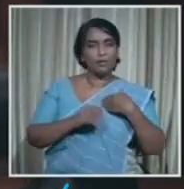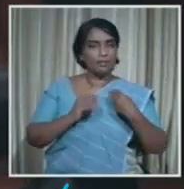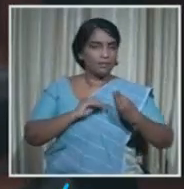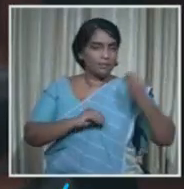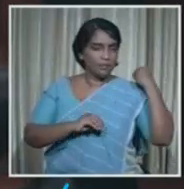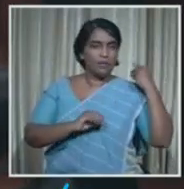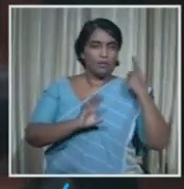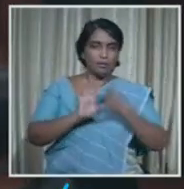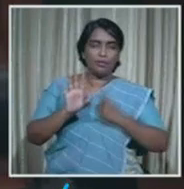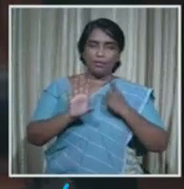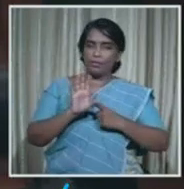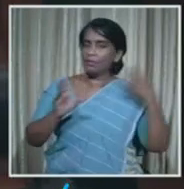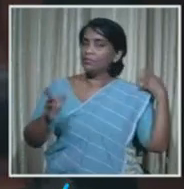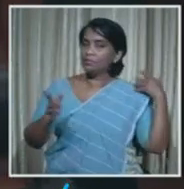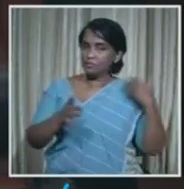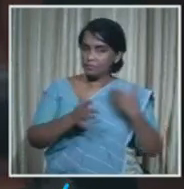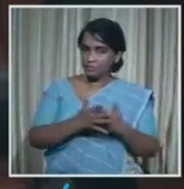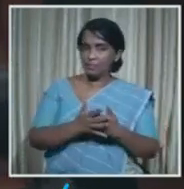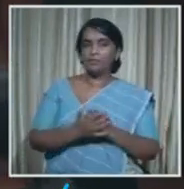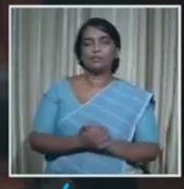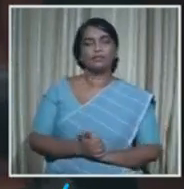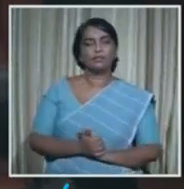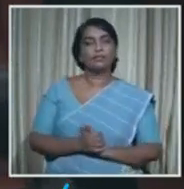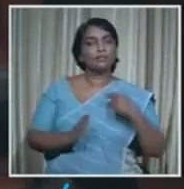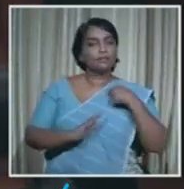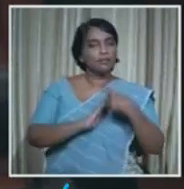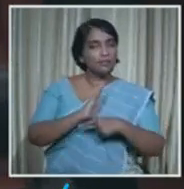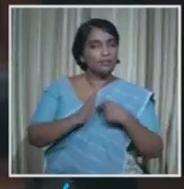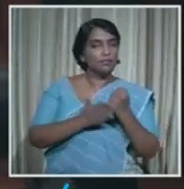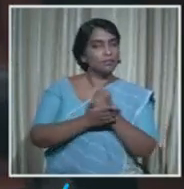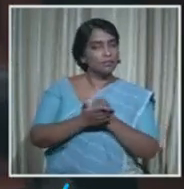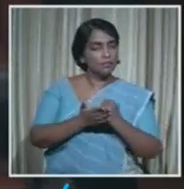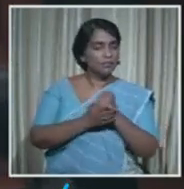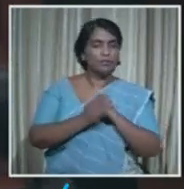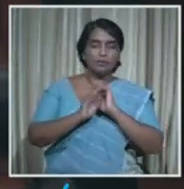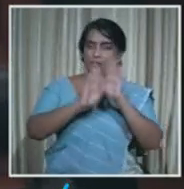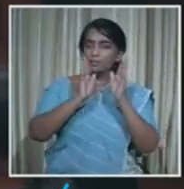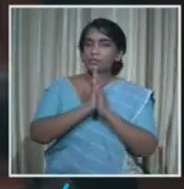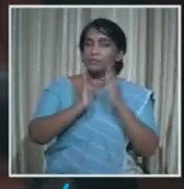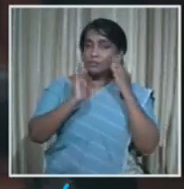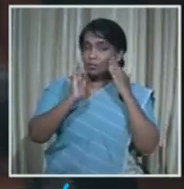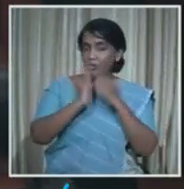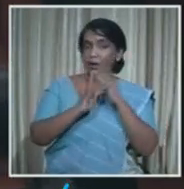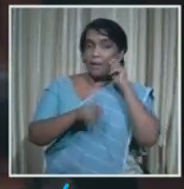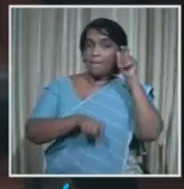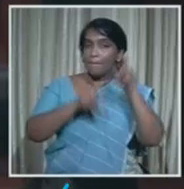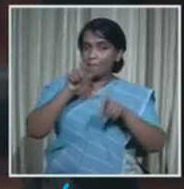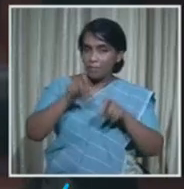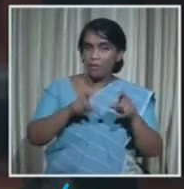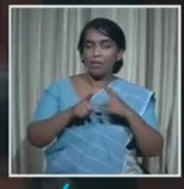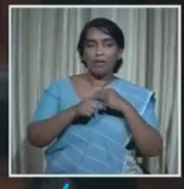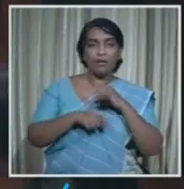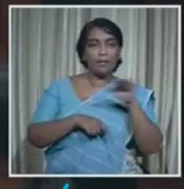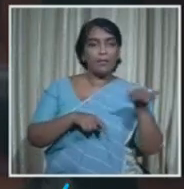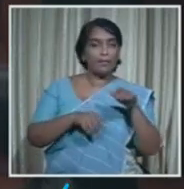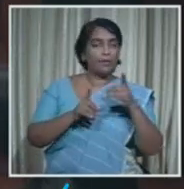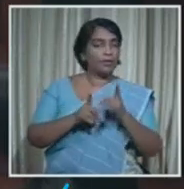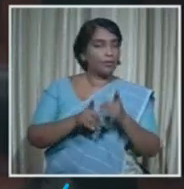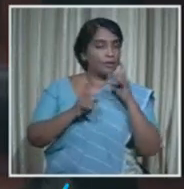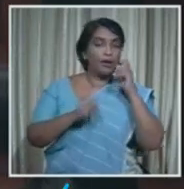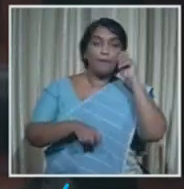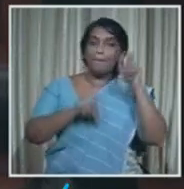දශක ගණනාවකට පසුව අපේ රටේ සියලු ශේෂ්ත්‍රවලට අදාළ ජනතාව සියලු ප්‍රදේශයන්ට අදාළ